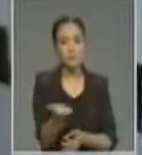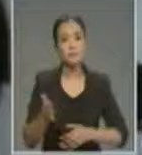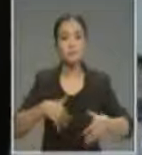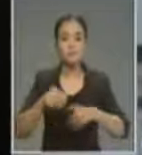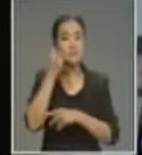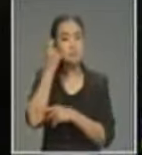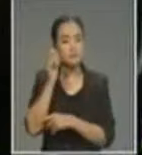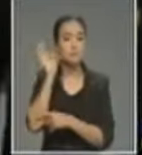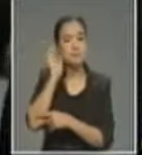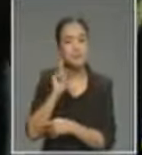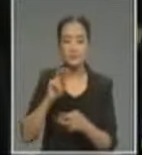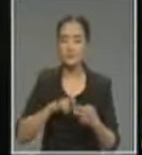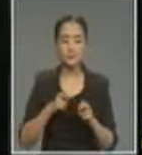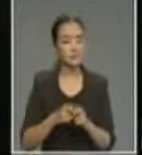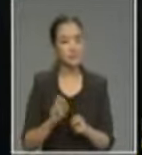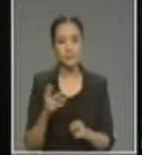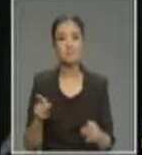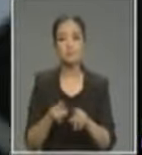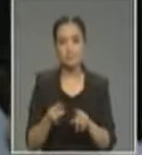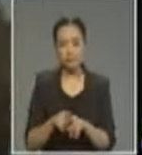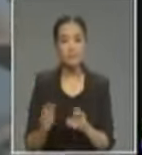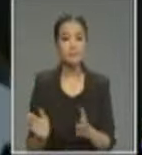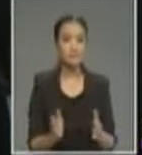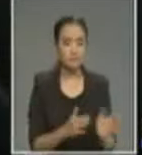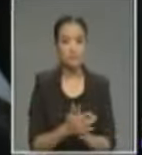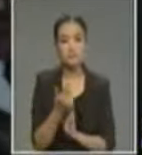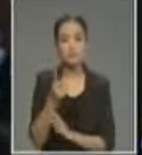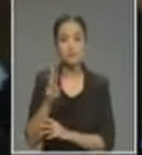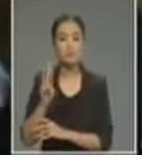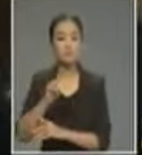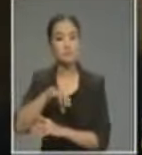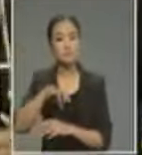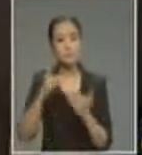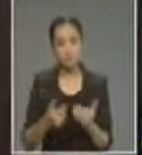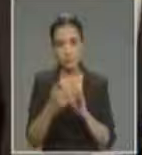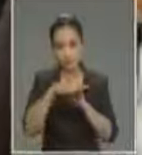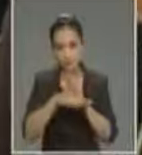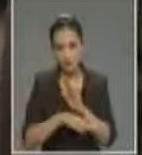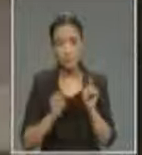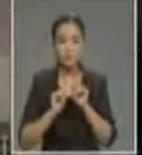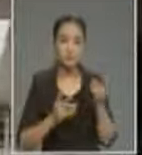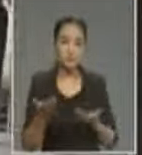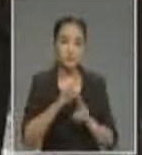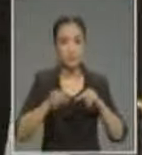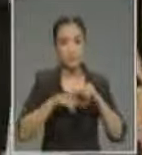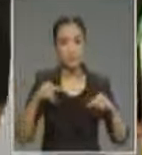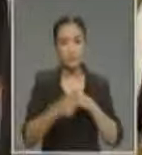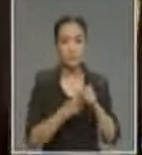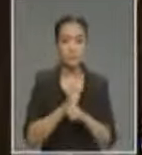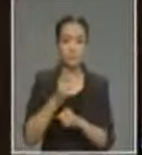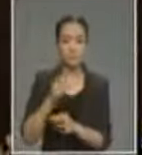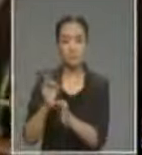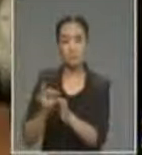ซึ่งก็เชื่อว่าไม่น่าจะมีปัญหาเช่นกันส่วนวาระครม.นะคะคาดว่าวันนี้น่าจะมีการหารือแพ็กเกจของขวัญปีใหม่จากแบงก์รั